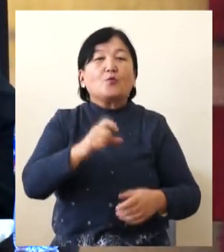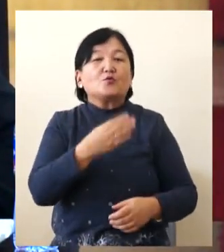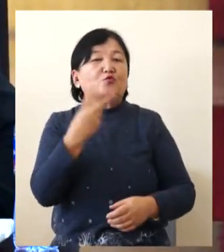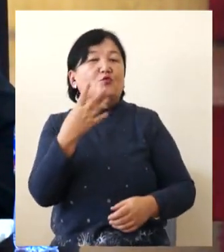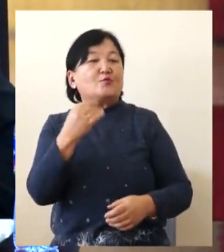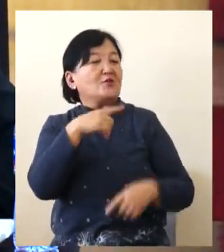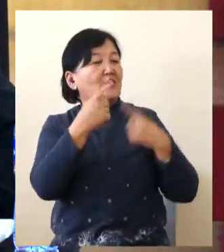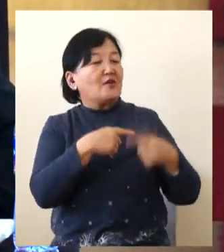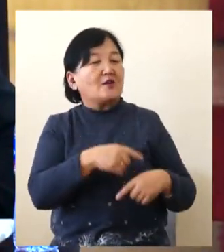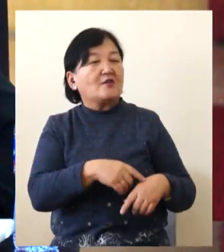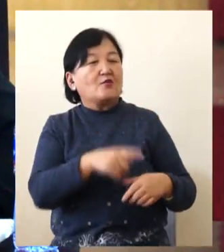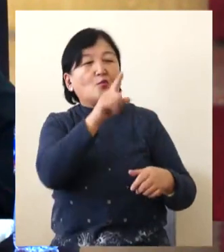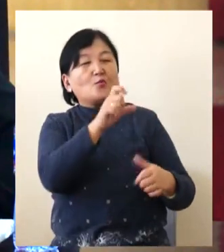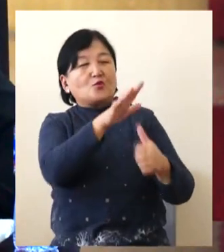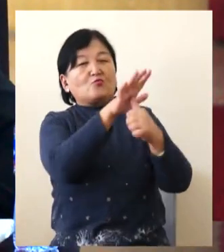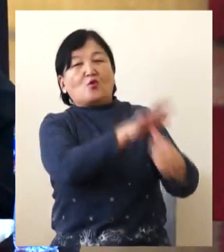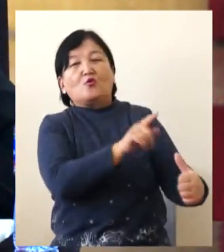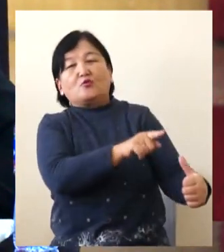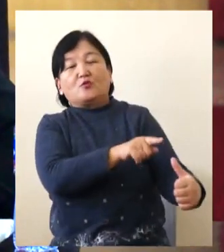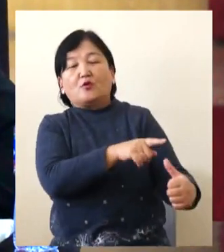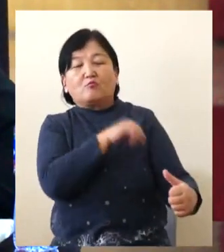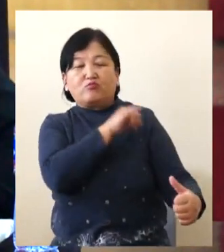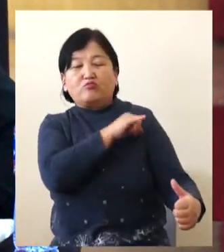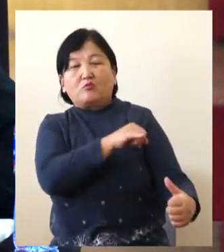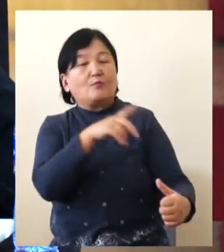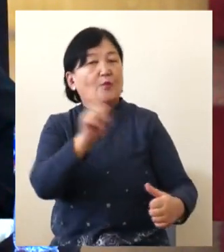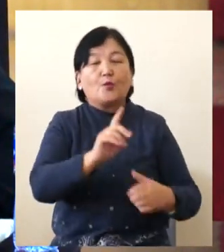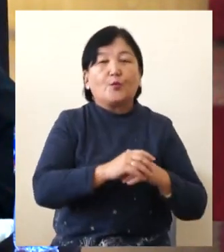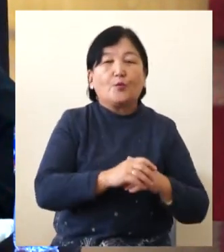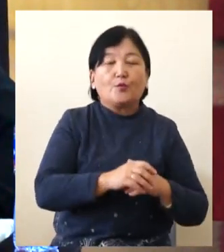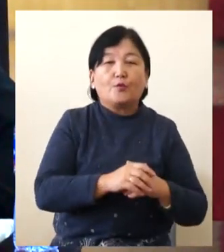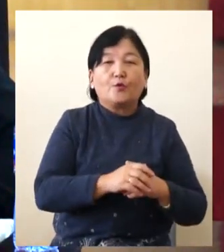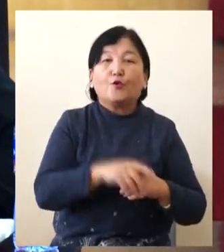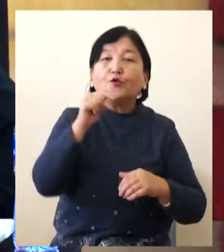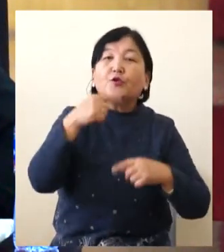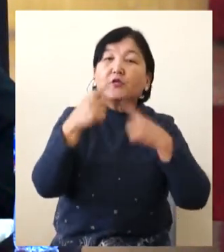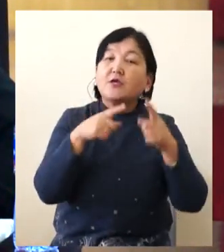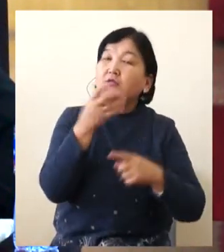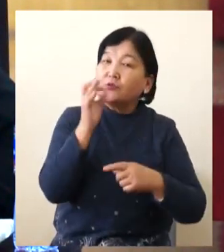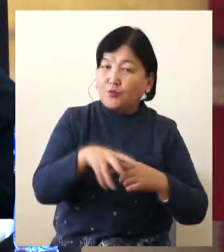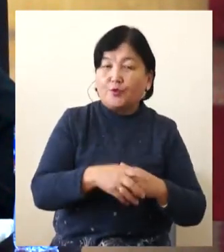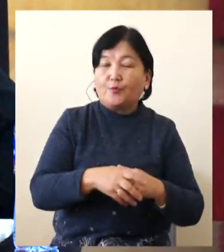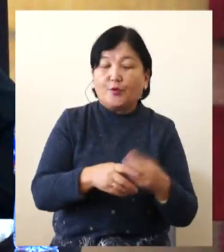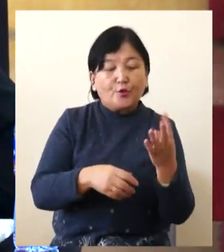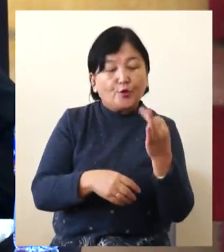асуудлаа шүмжиж гээд би үүрийг хит доошо хийгээ доромжлоод ингэж явах ёсгүй юм байна. Би өнөөдөр ярьсан зүйлүүд